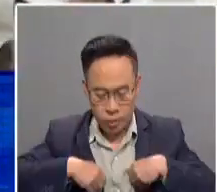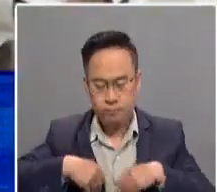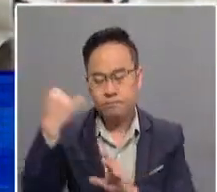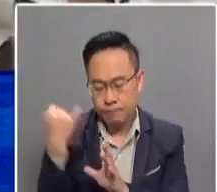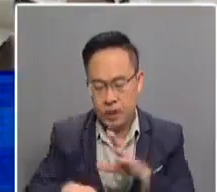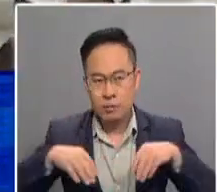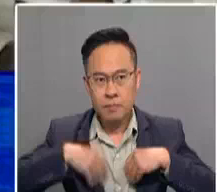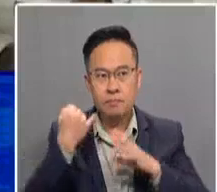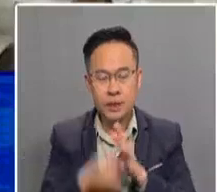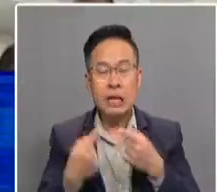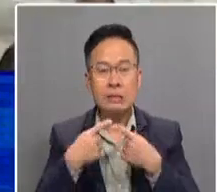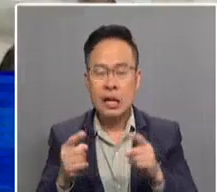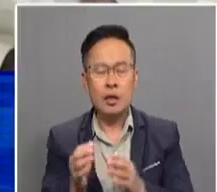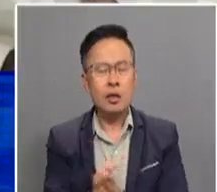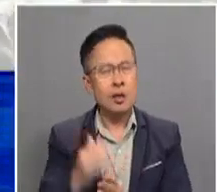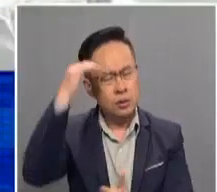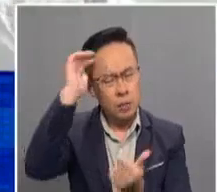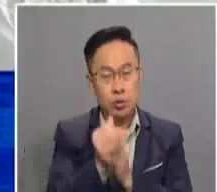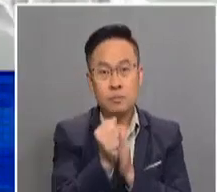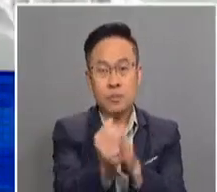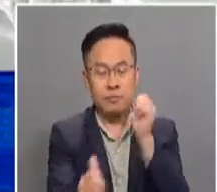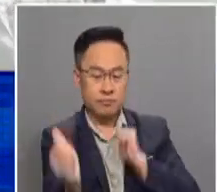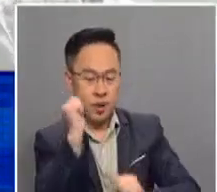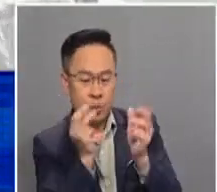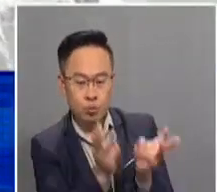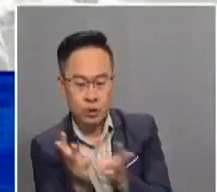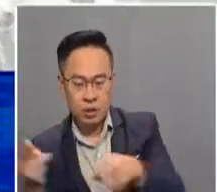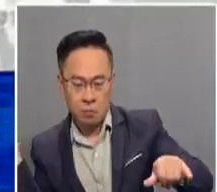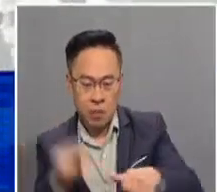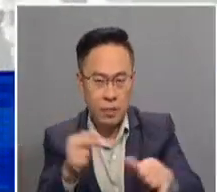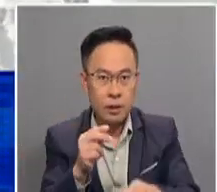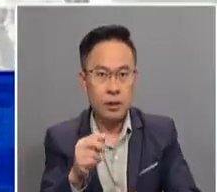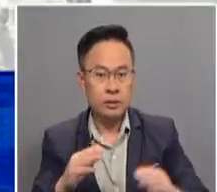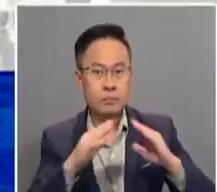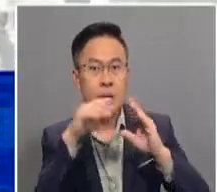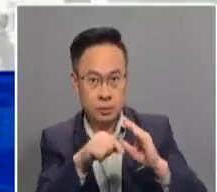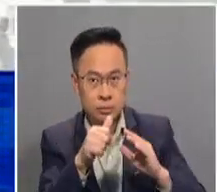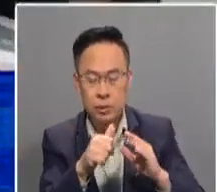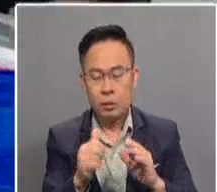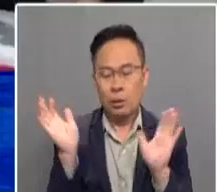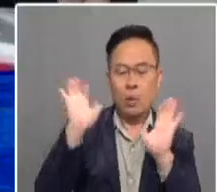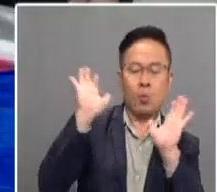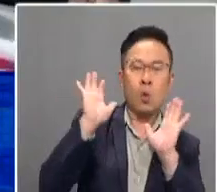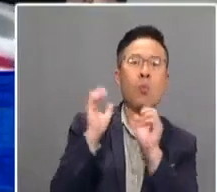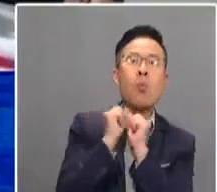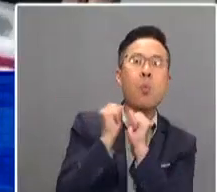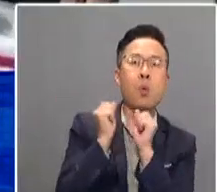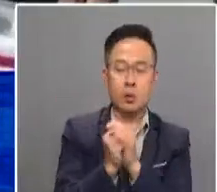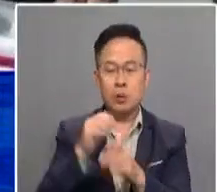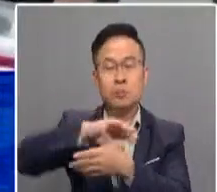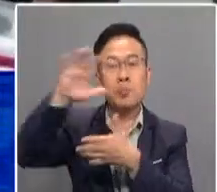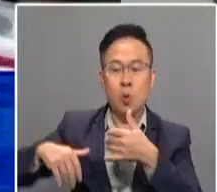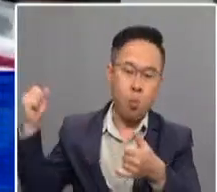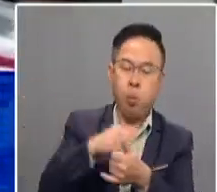าพเนี่ยผู้ต้องหาไม่ยินยอมเพราะว่ากลัวว่าจะถูกรุมประชาทันตำรวจก็เอาตัวไปฝากขังที่เรือนจำกลางชลบุรีเรียบร้อยแล้วนะ